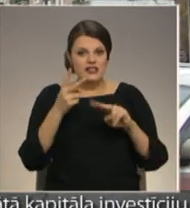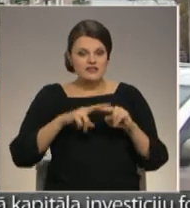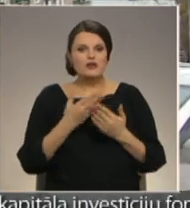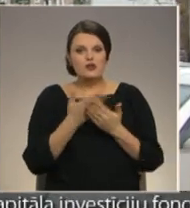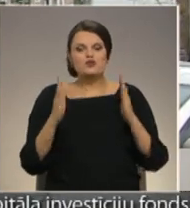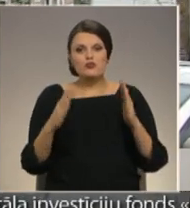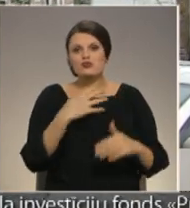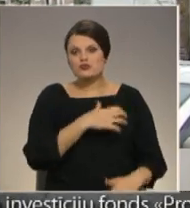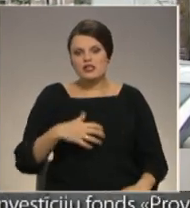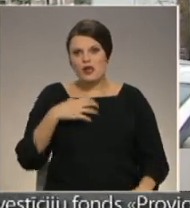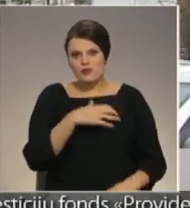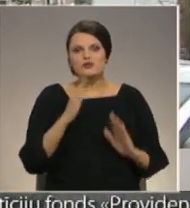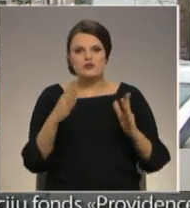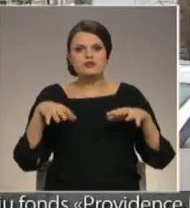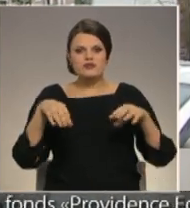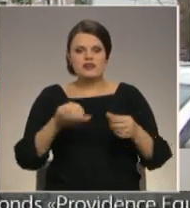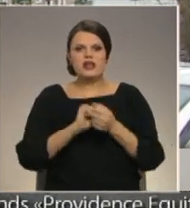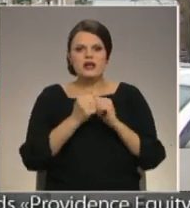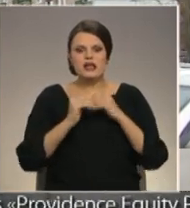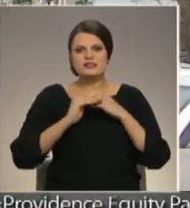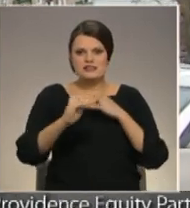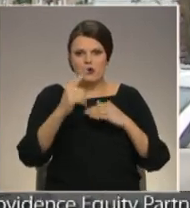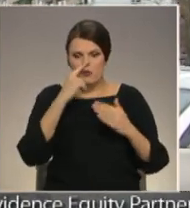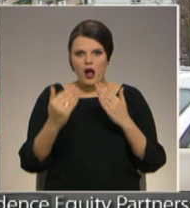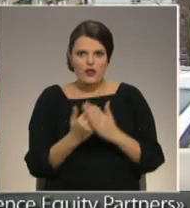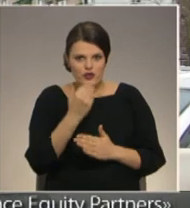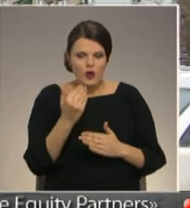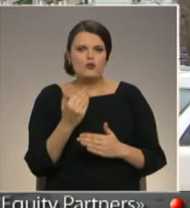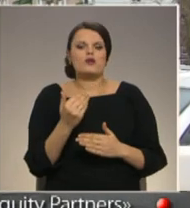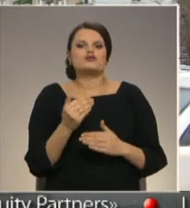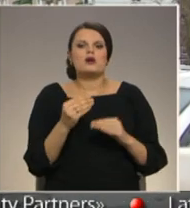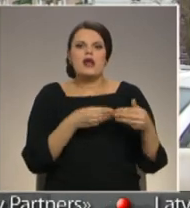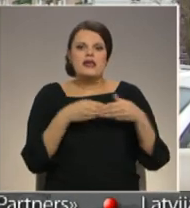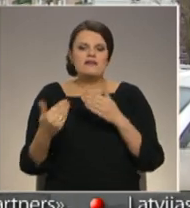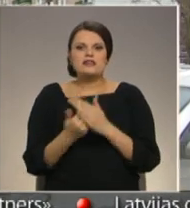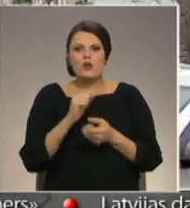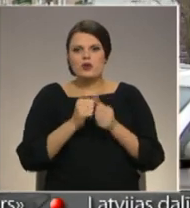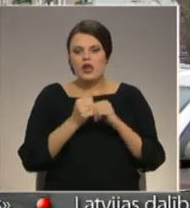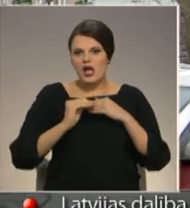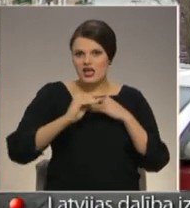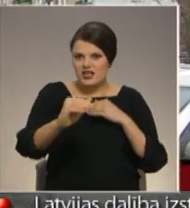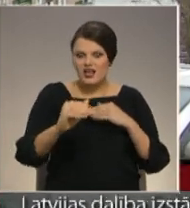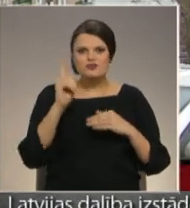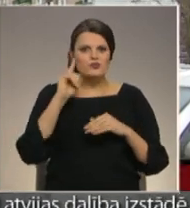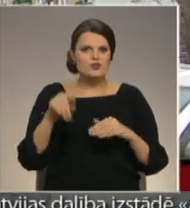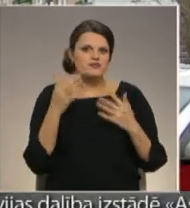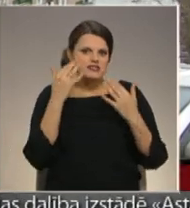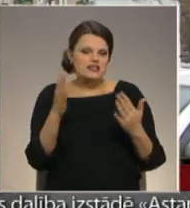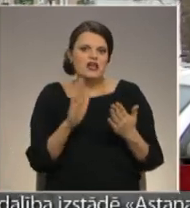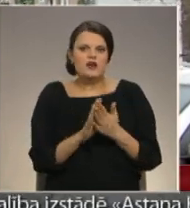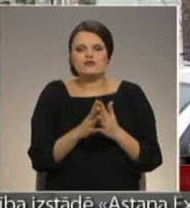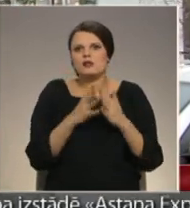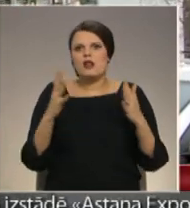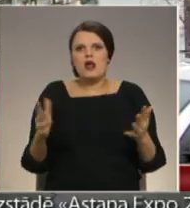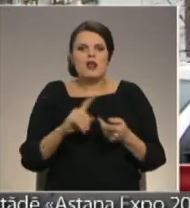būs nepieciešams tik sveikta grants seguma atjaunošana, pievesta jauna grants. Protams, cerēt uz tādu